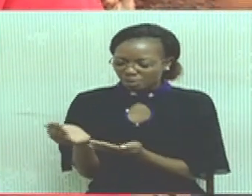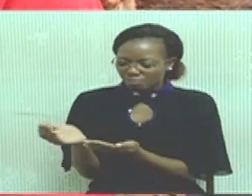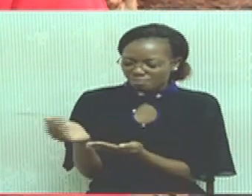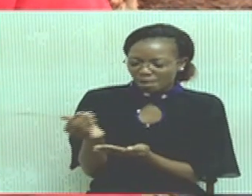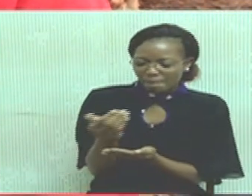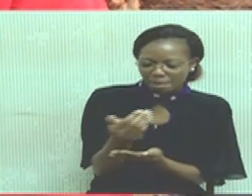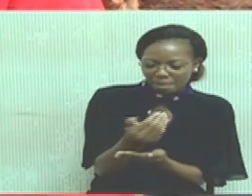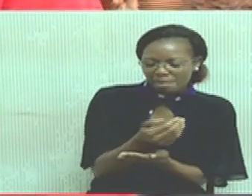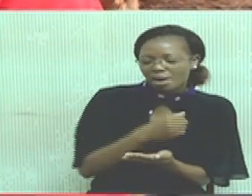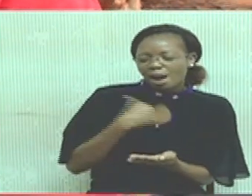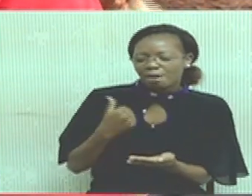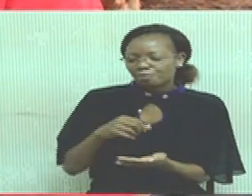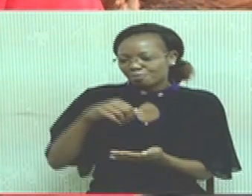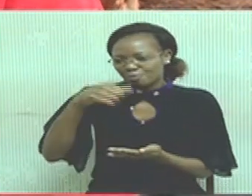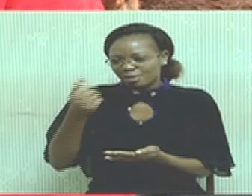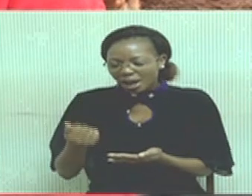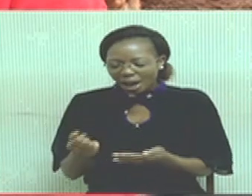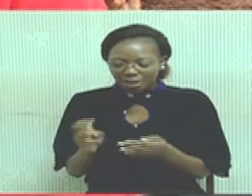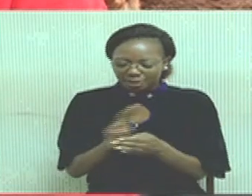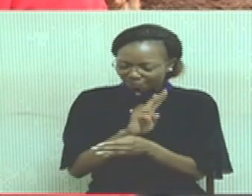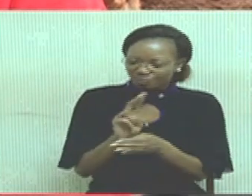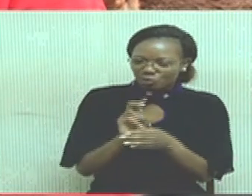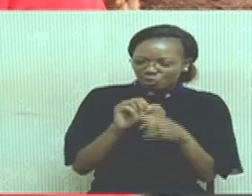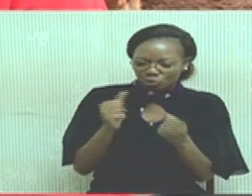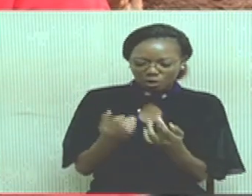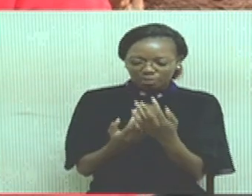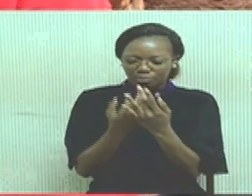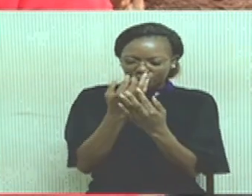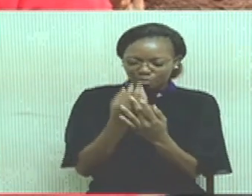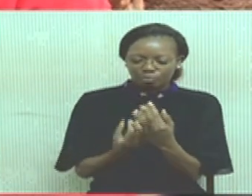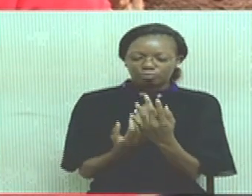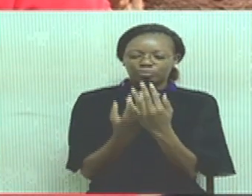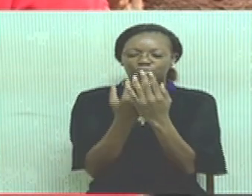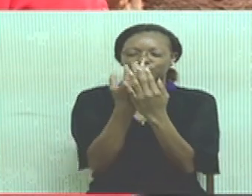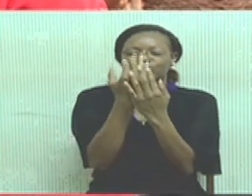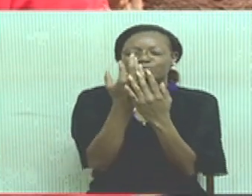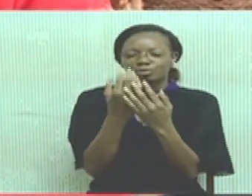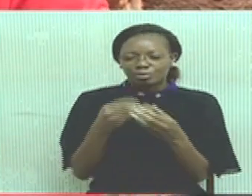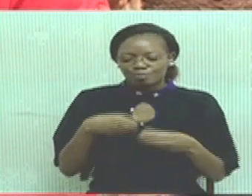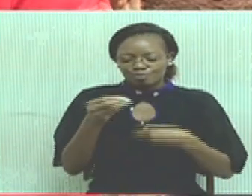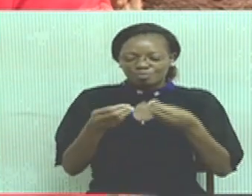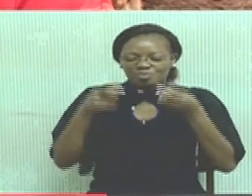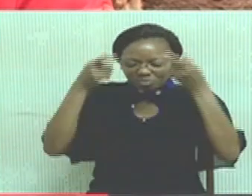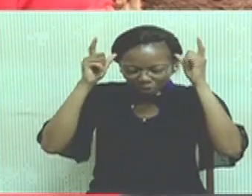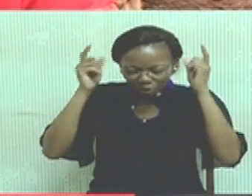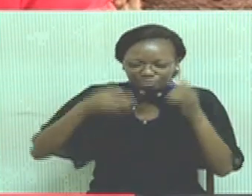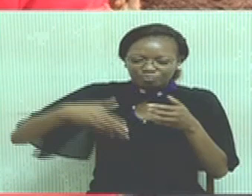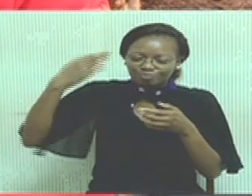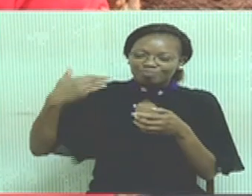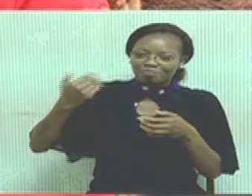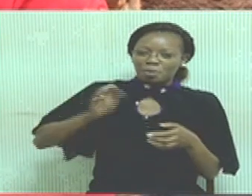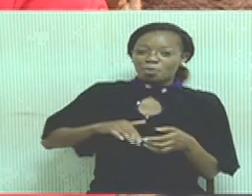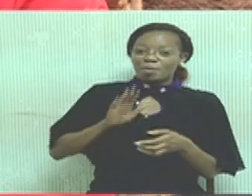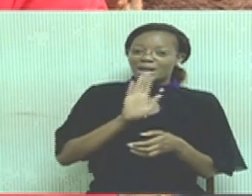ingine, unaweka tu asubuhi naenda kazi yako. Hiyo ni manufaa namba moja. Alafu tena shamba, ile shamba nilikuwa